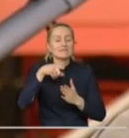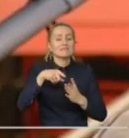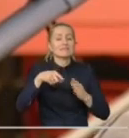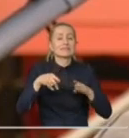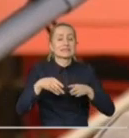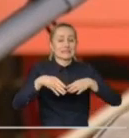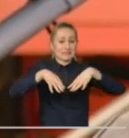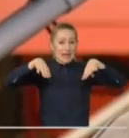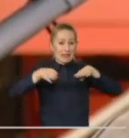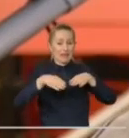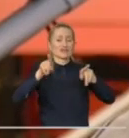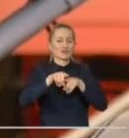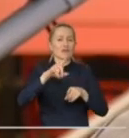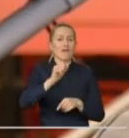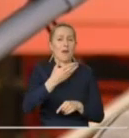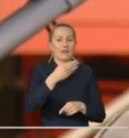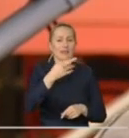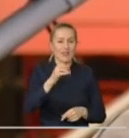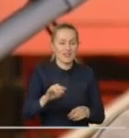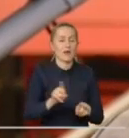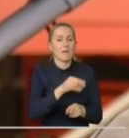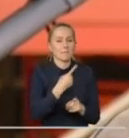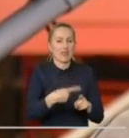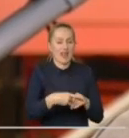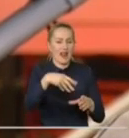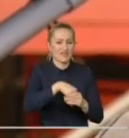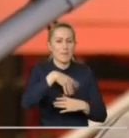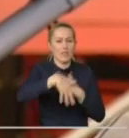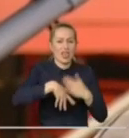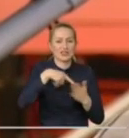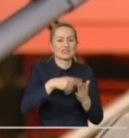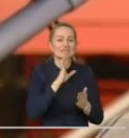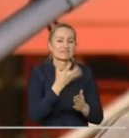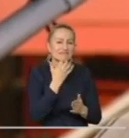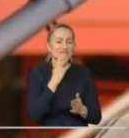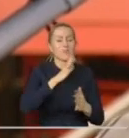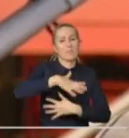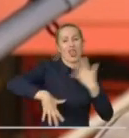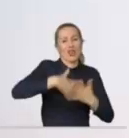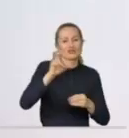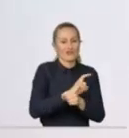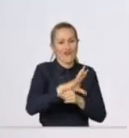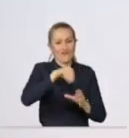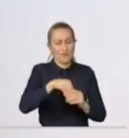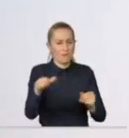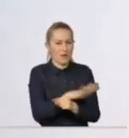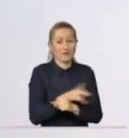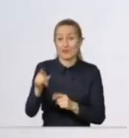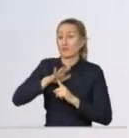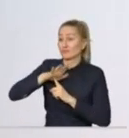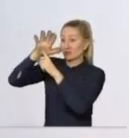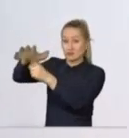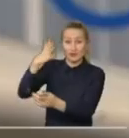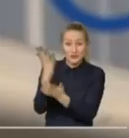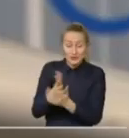stateczniki również z laminatu i z metalu. Także jest to taka, można powiedzieć, hybryda techniczna. Gdy Halny znów pojawi się